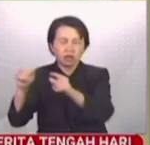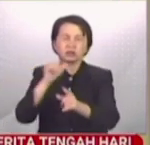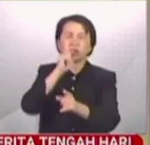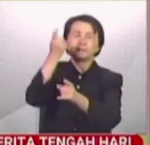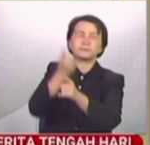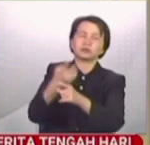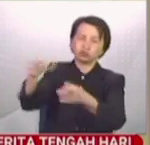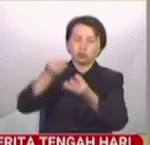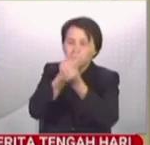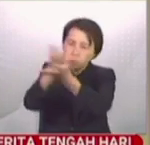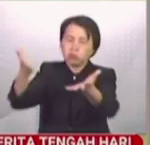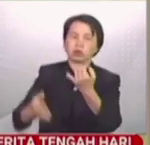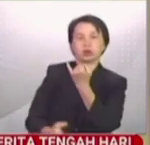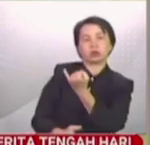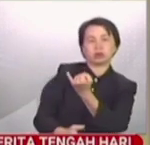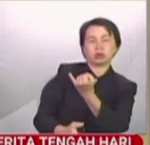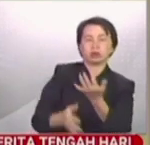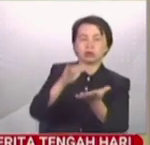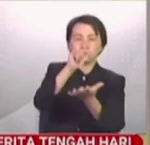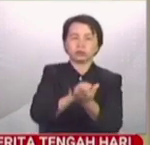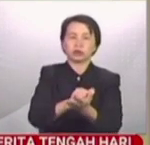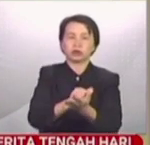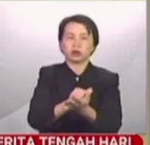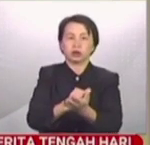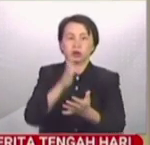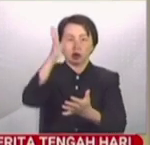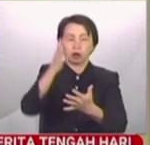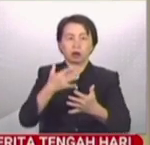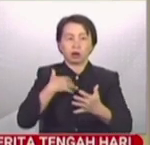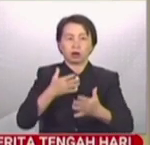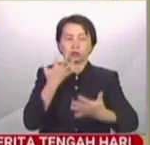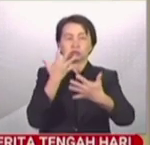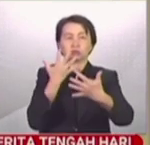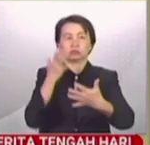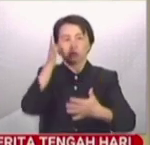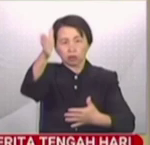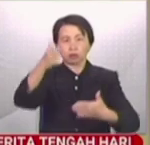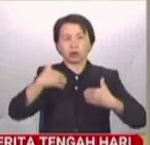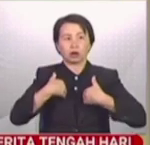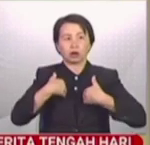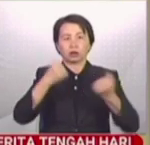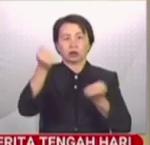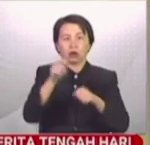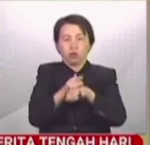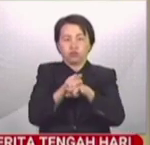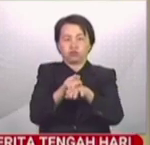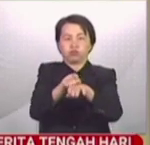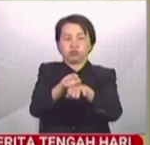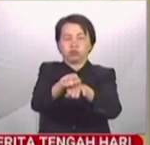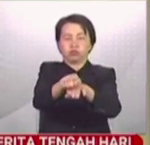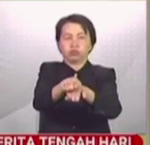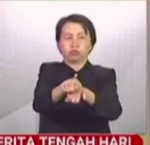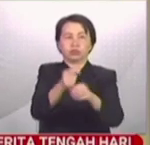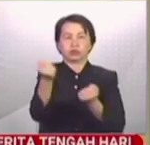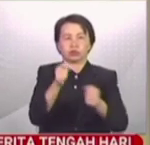betul telah disebarkan. Kononnya di setiap roadblock akan ada kereta kebal.